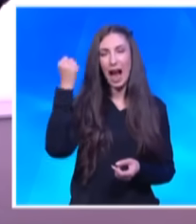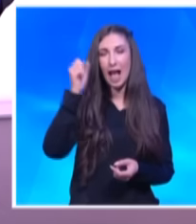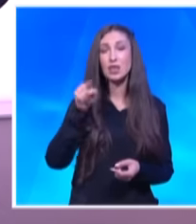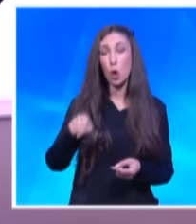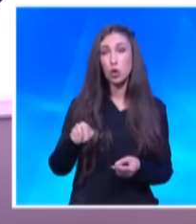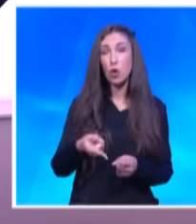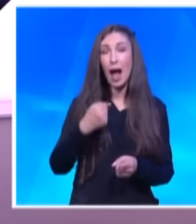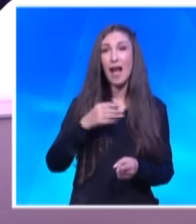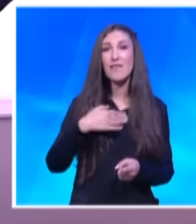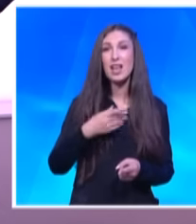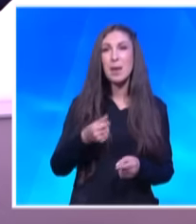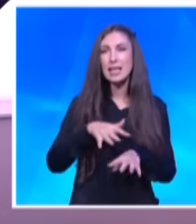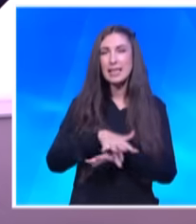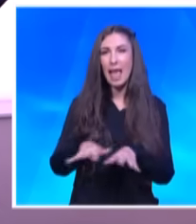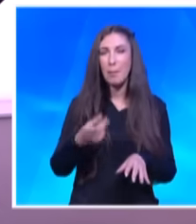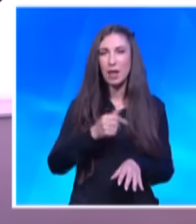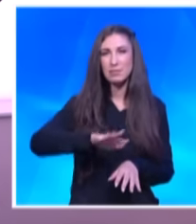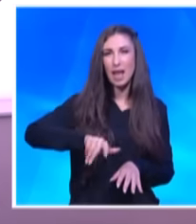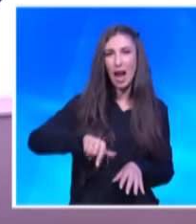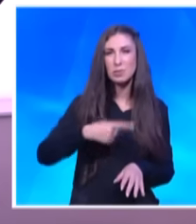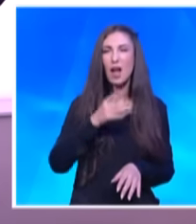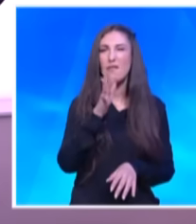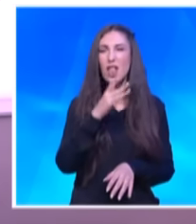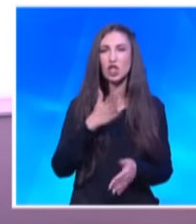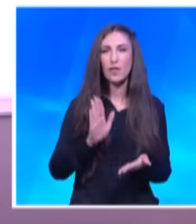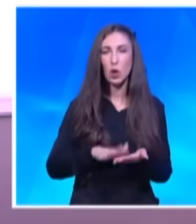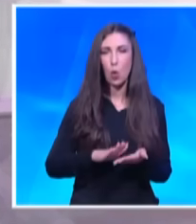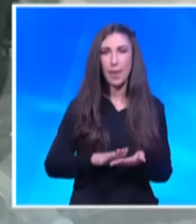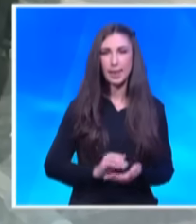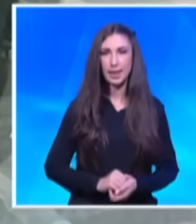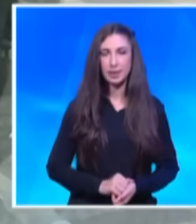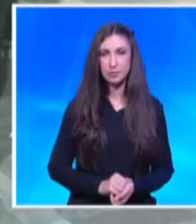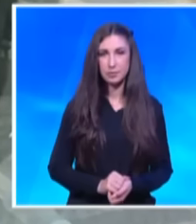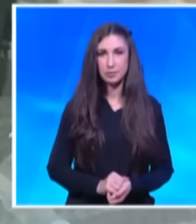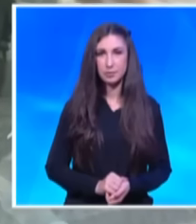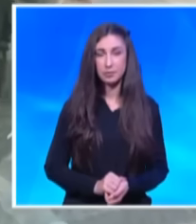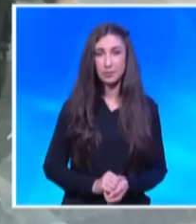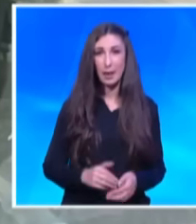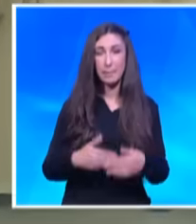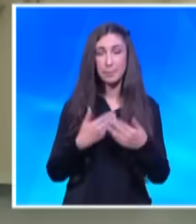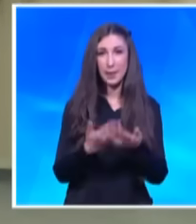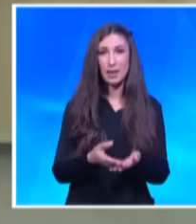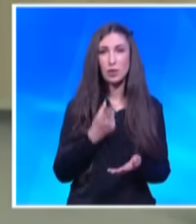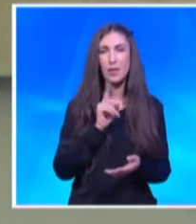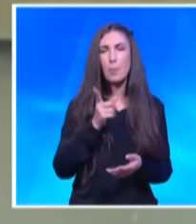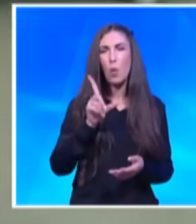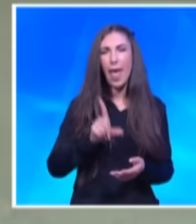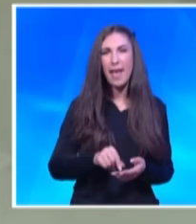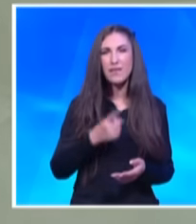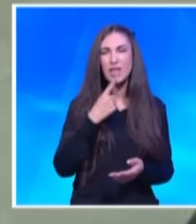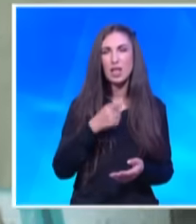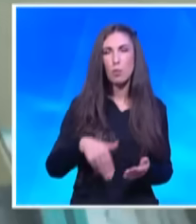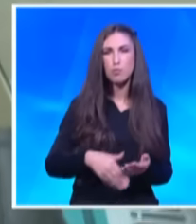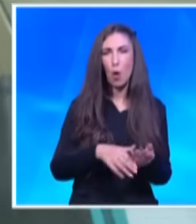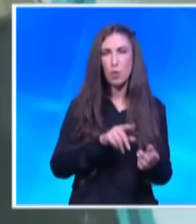действа и схемата за източването й чрез фиктивни документи. предоставяне на много по-евтини помощни средства